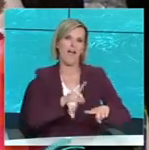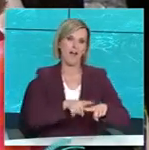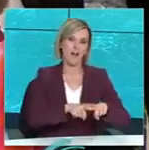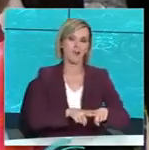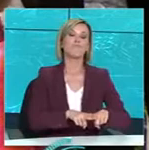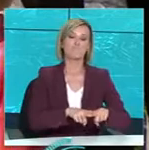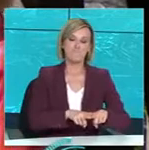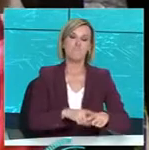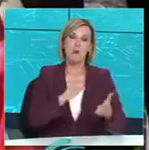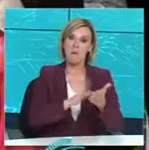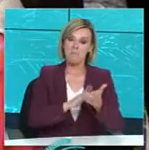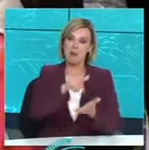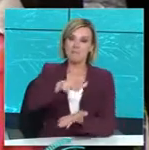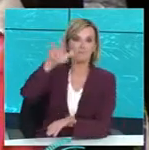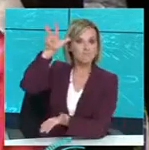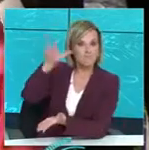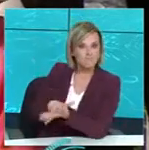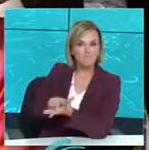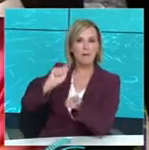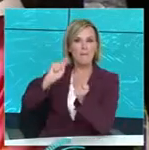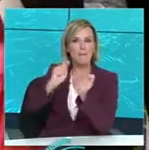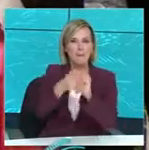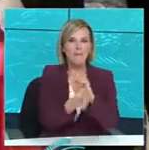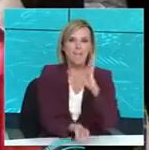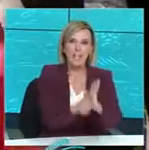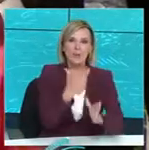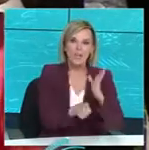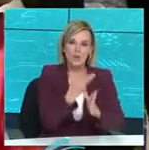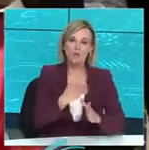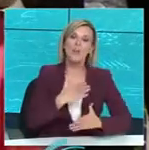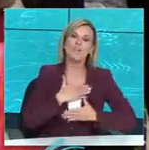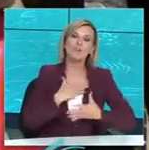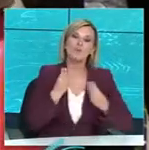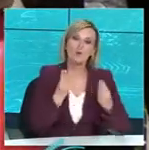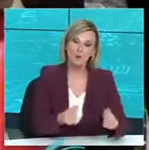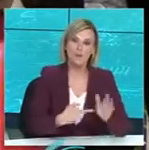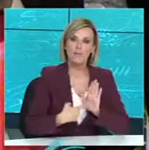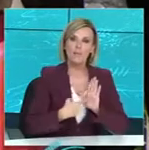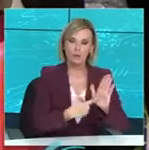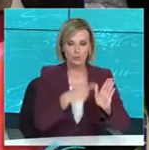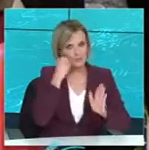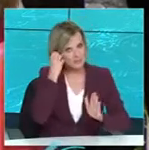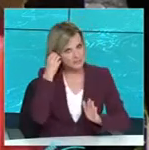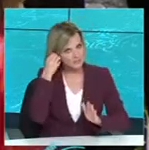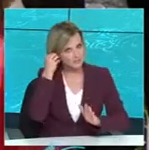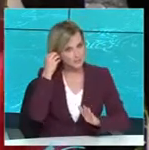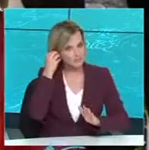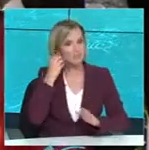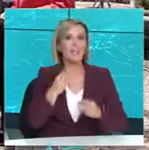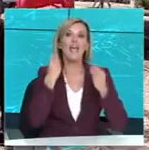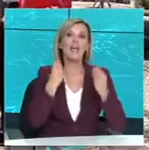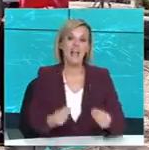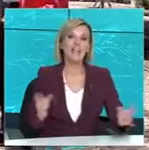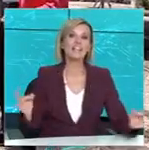ότι επικαιροποιείται και εξυγχρονίζεται τις υποδομές σας. Σας ευχαριστούμε πολύ για την παρουσίαση και καλή τύχη.